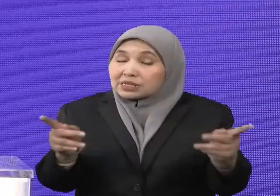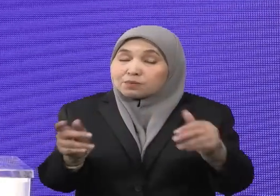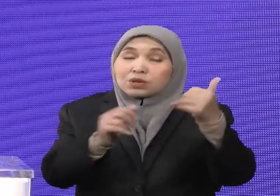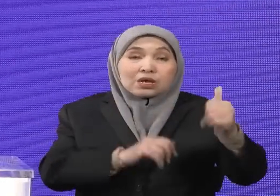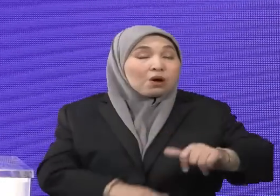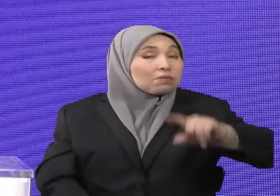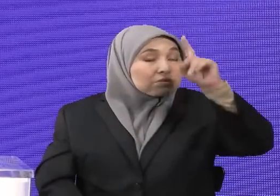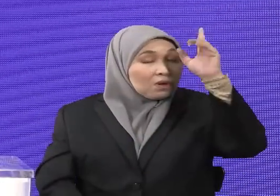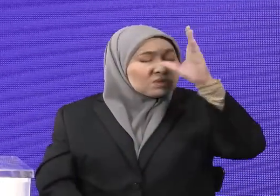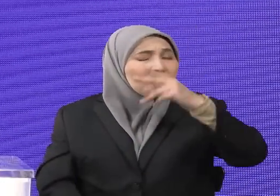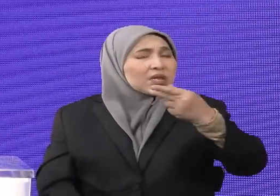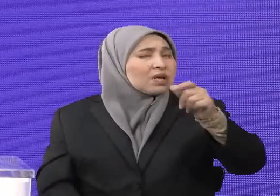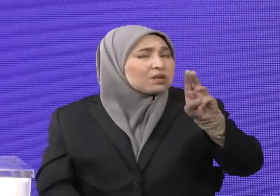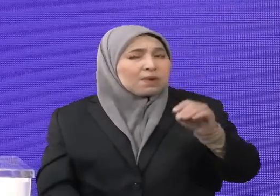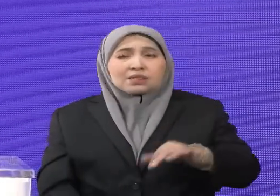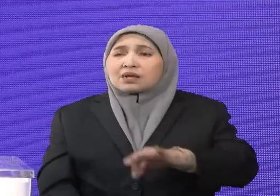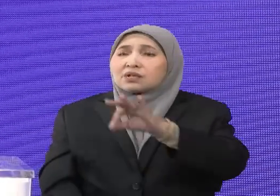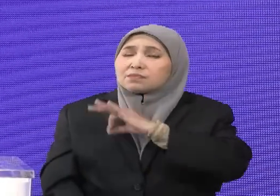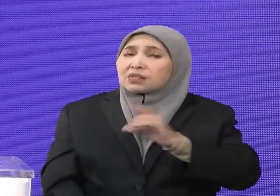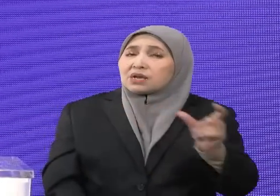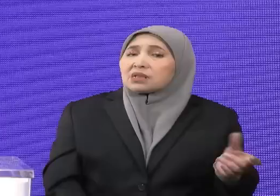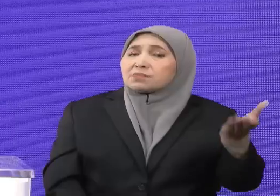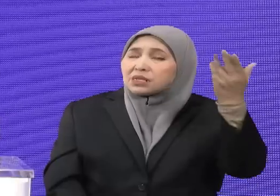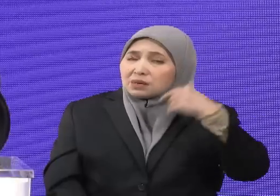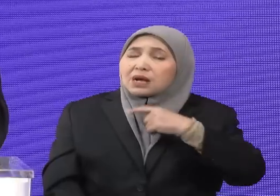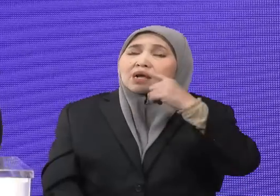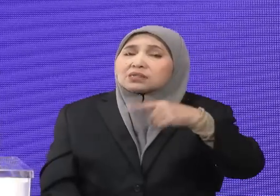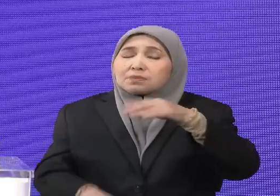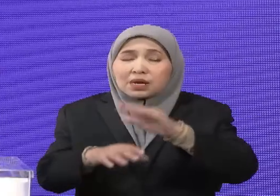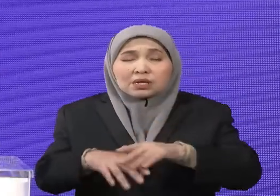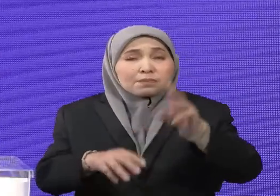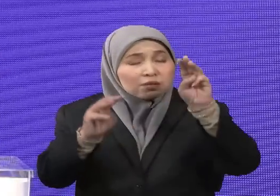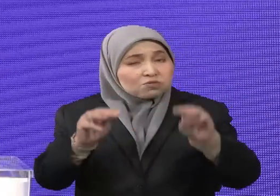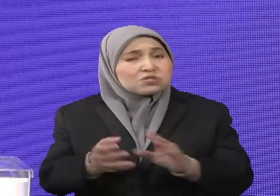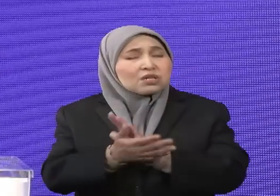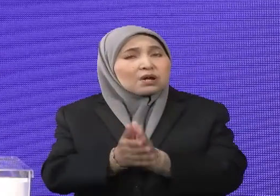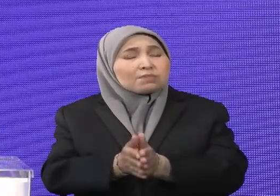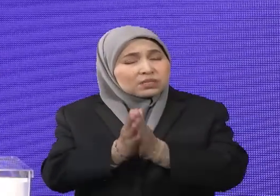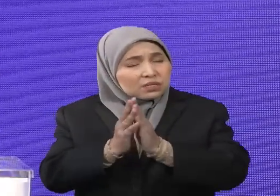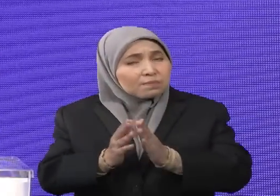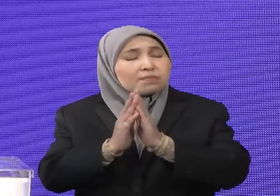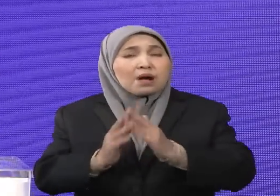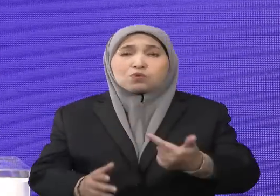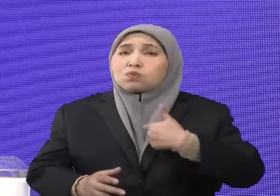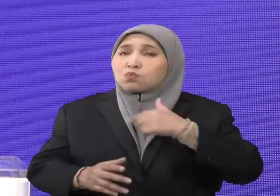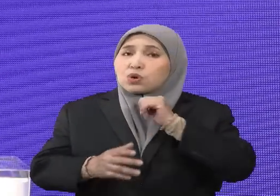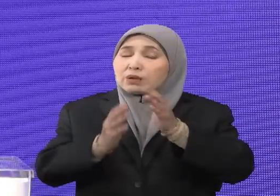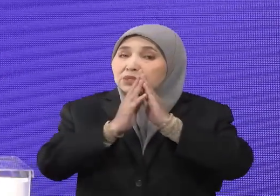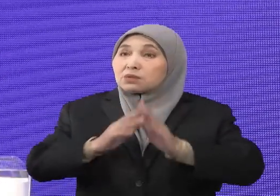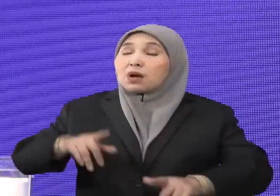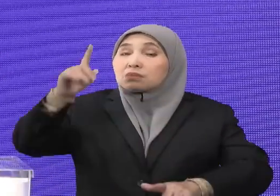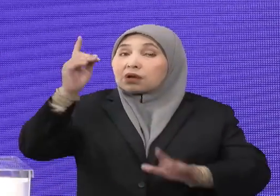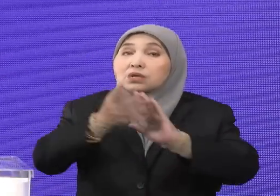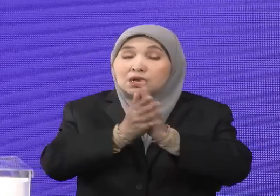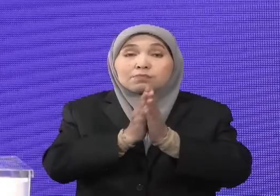serta hikmah dan kenabian kemudian dia berkata kepada manusia Jadilah kamu penyembahku bukan penyembah Allah Tetapi diberkati